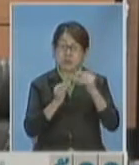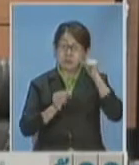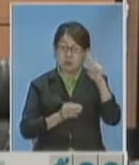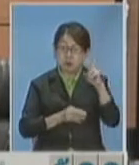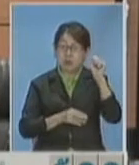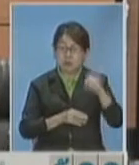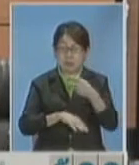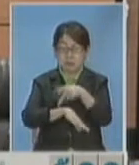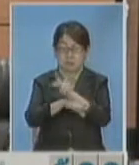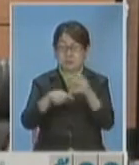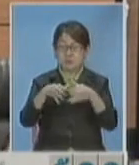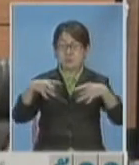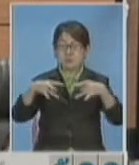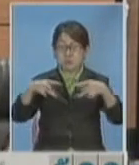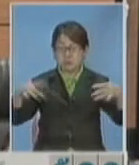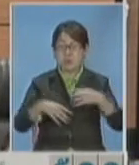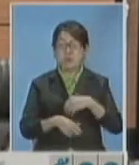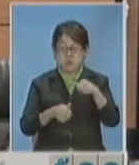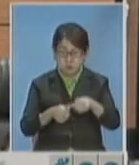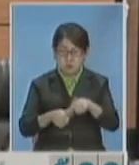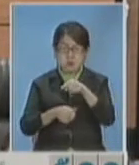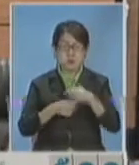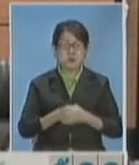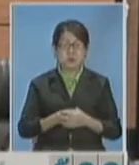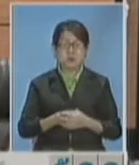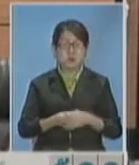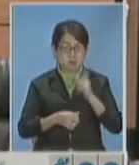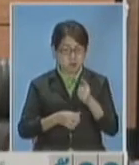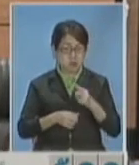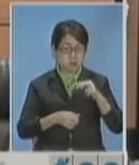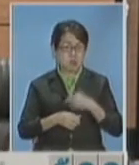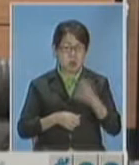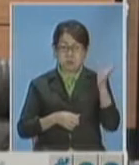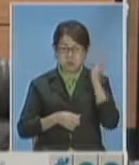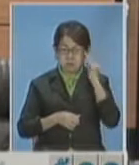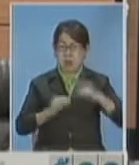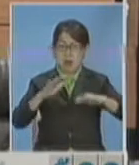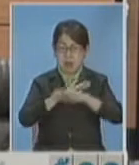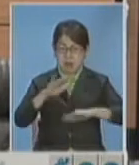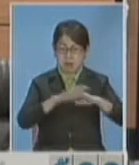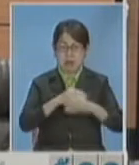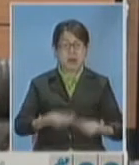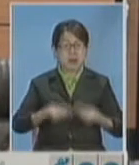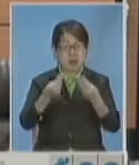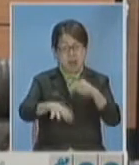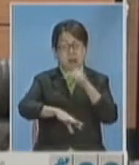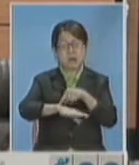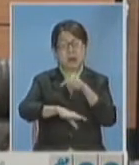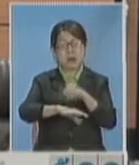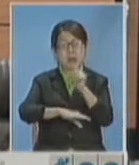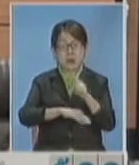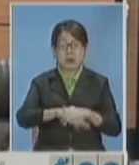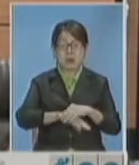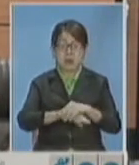วิปฝ่ายค้านก็อยู่ท่านต้องเป็นพยานด้วยนะครับว่าท่านได้ให้เวลานายวัชระเพชรทอง